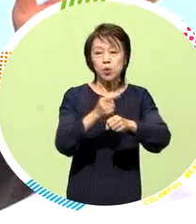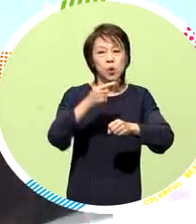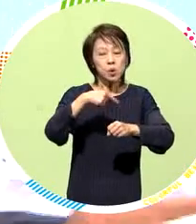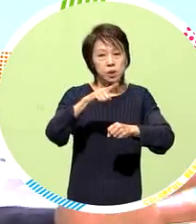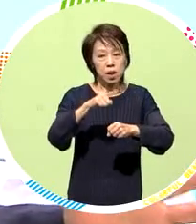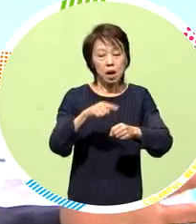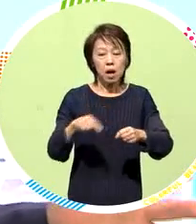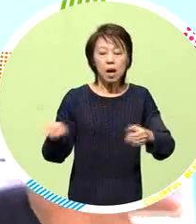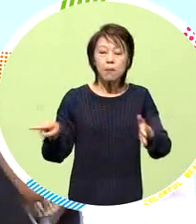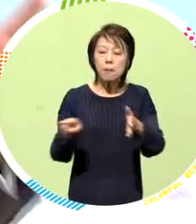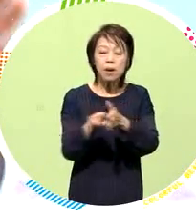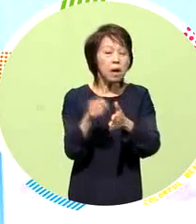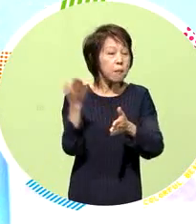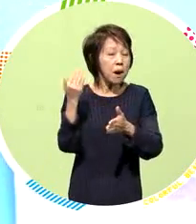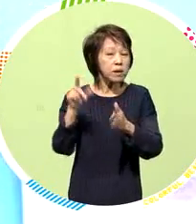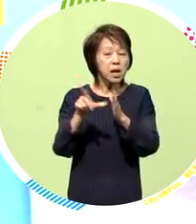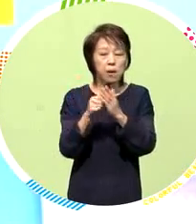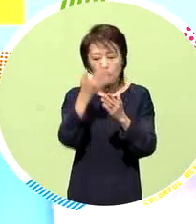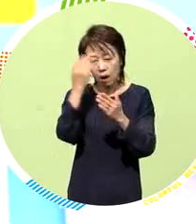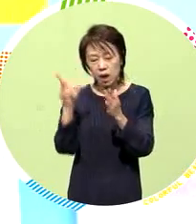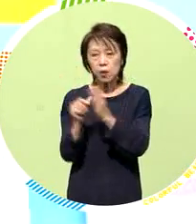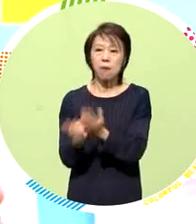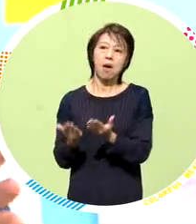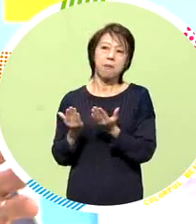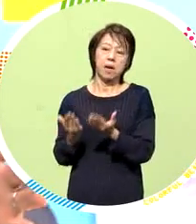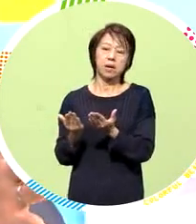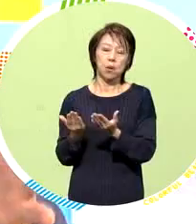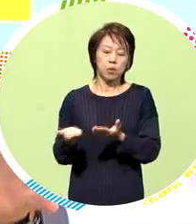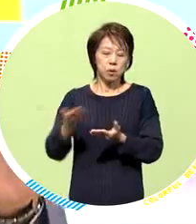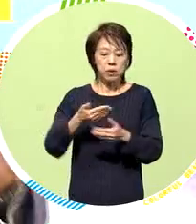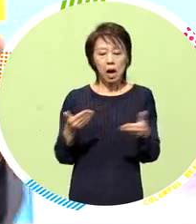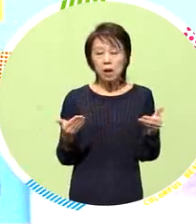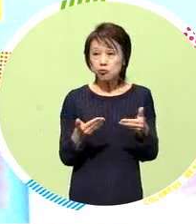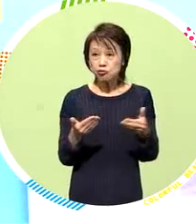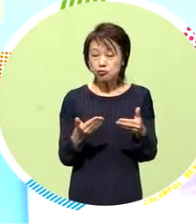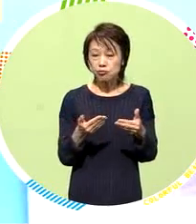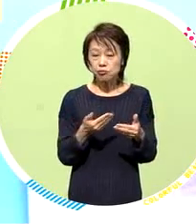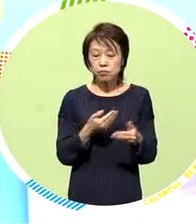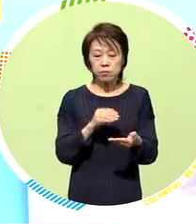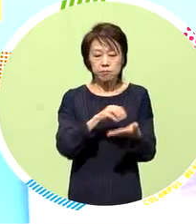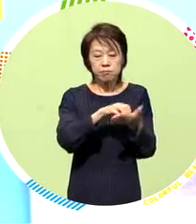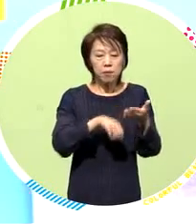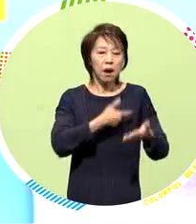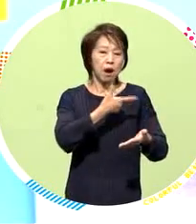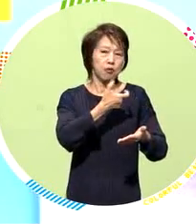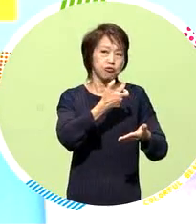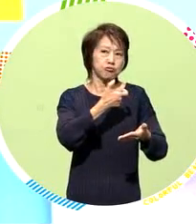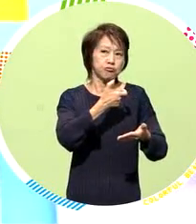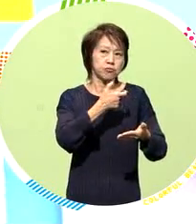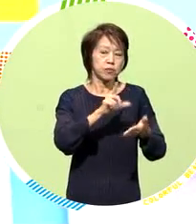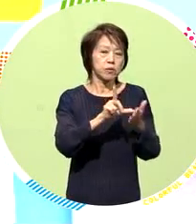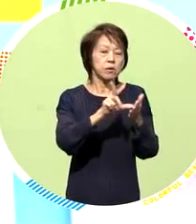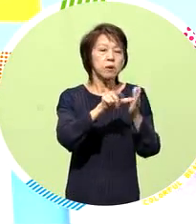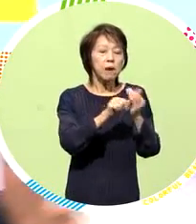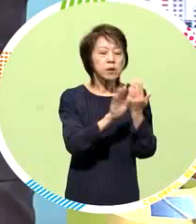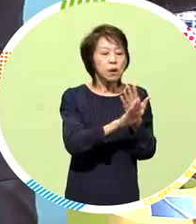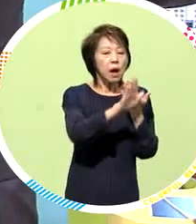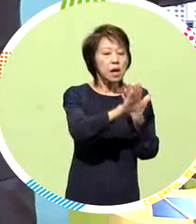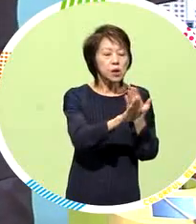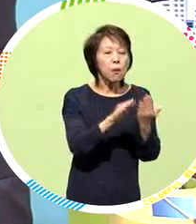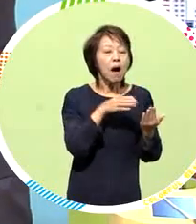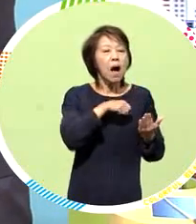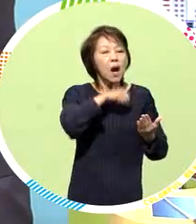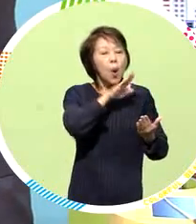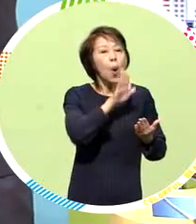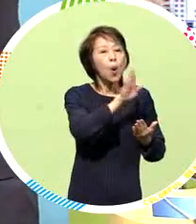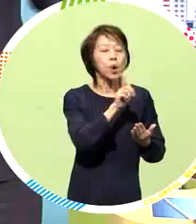うちは勉強しで就職して働いてでまぁ60歳定年でダイスだろうって言いましたけど100歳